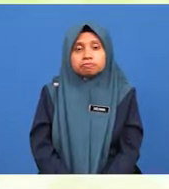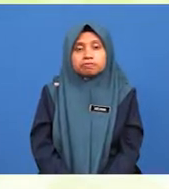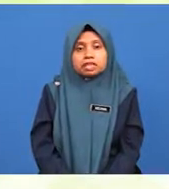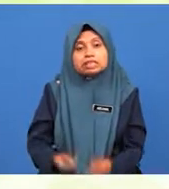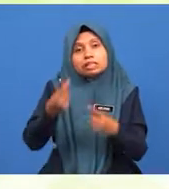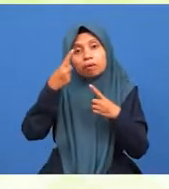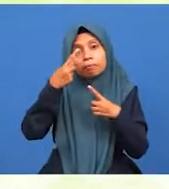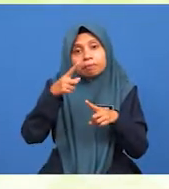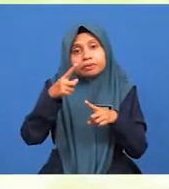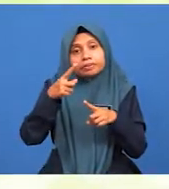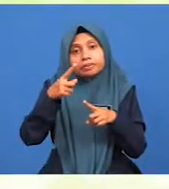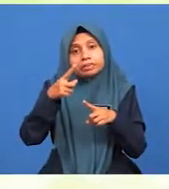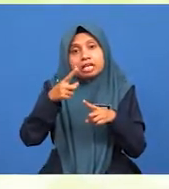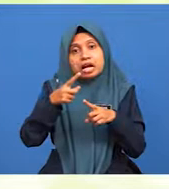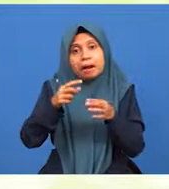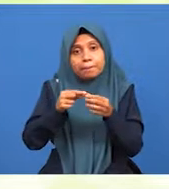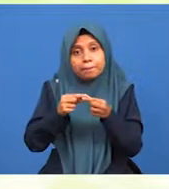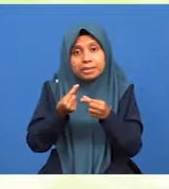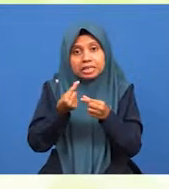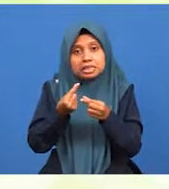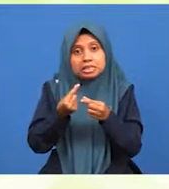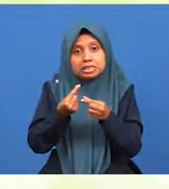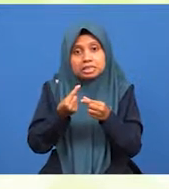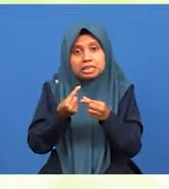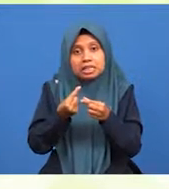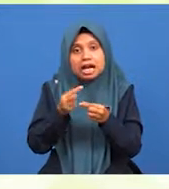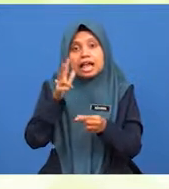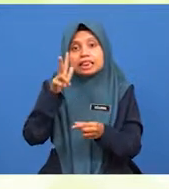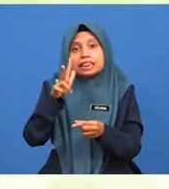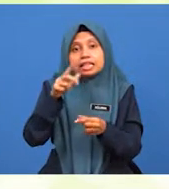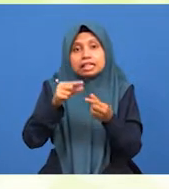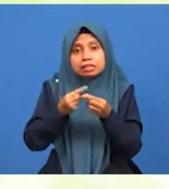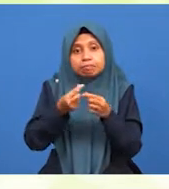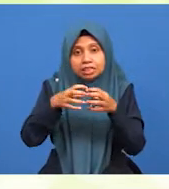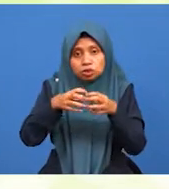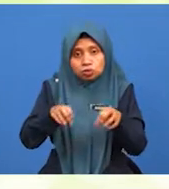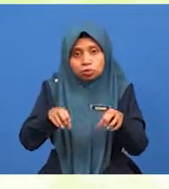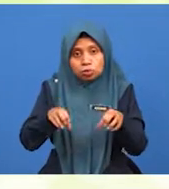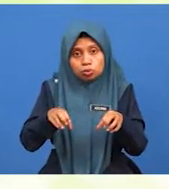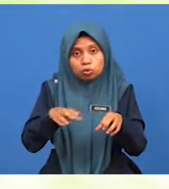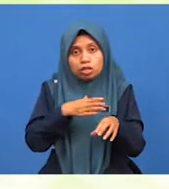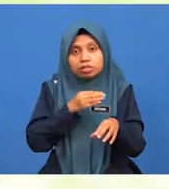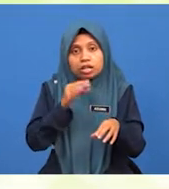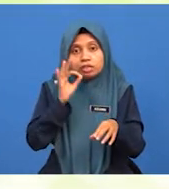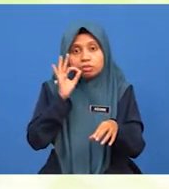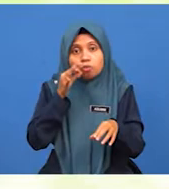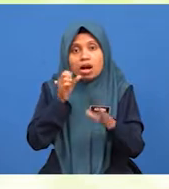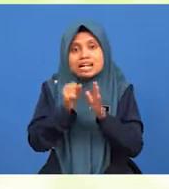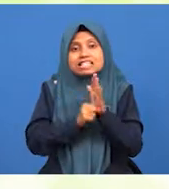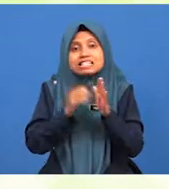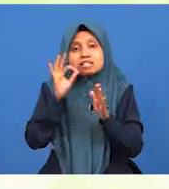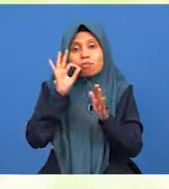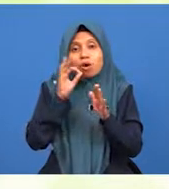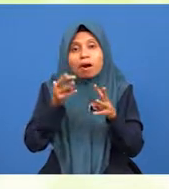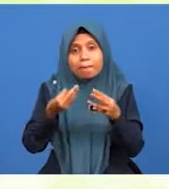Ya, jawapannya ialah biji, iaitu 3 biji telur dan buah, iaitu